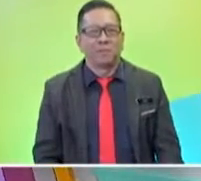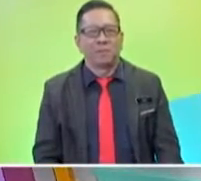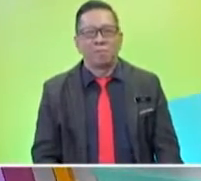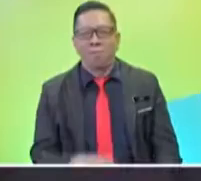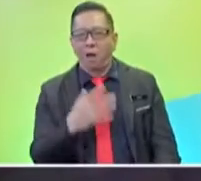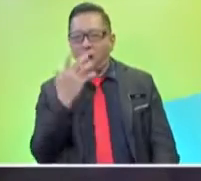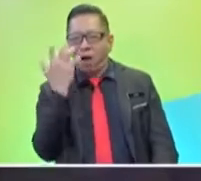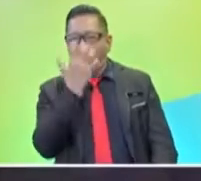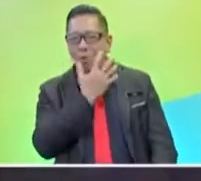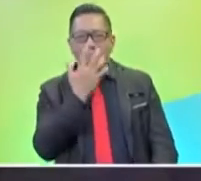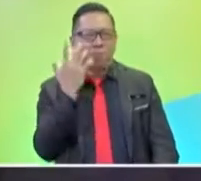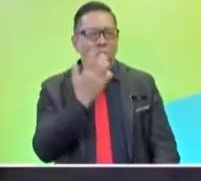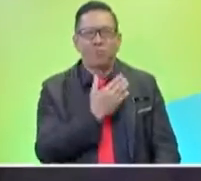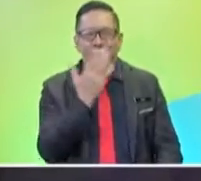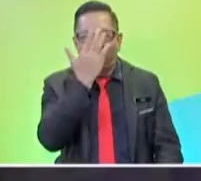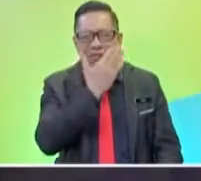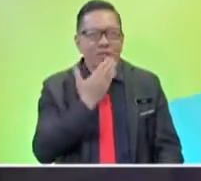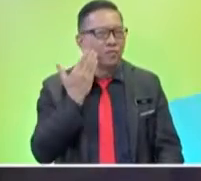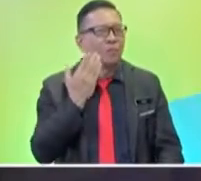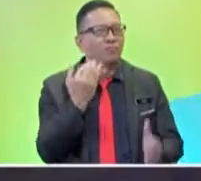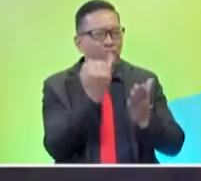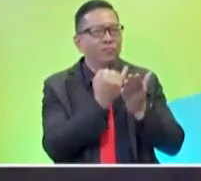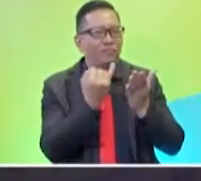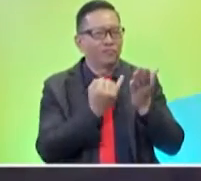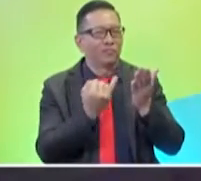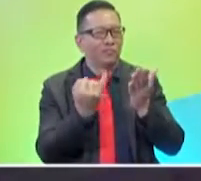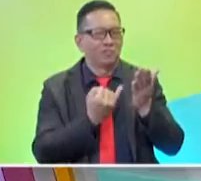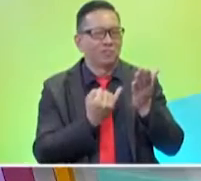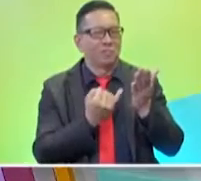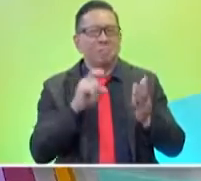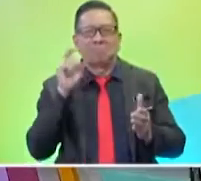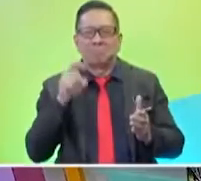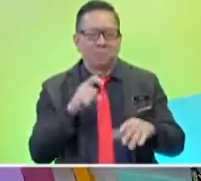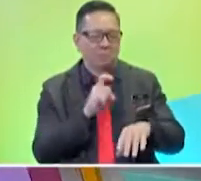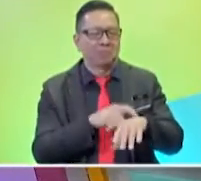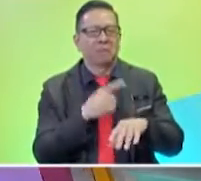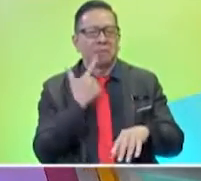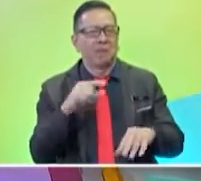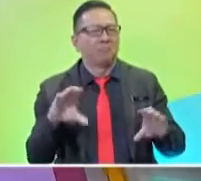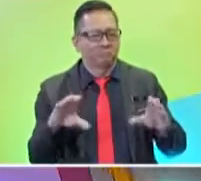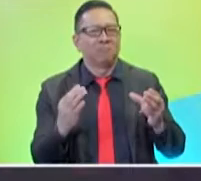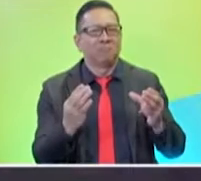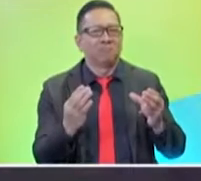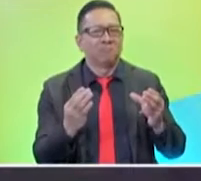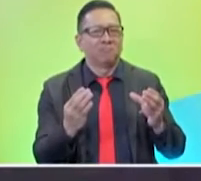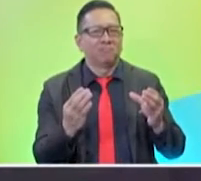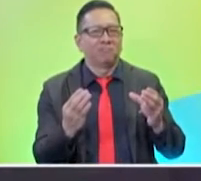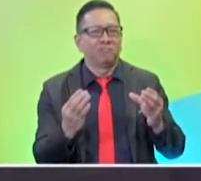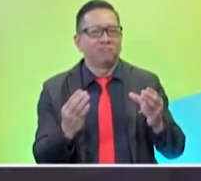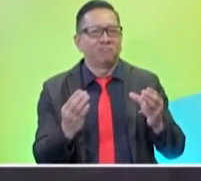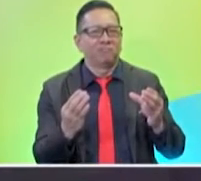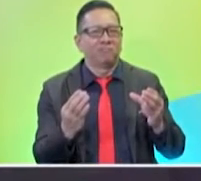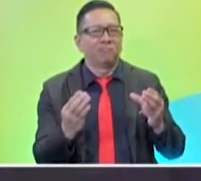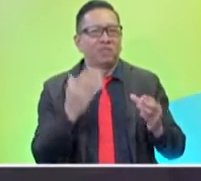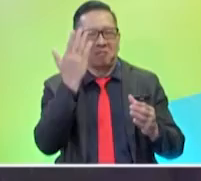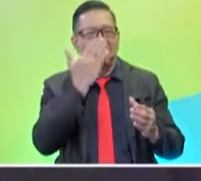Baiklah. Wow, cantiknya cikgu hasil seni ni. Mesti nak ambil masa yang lama kan cikgu nak hasilkan? Cantik